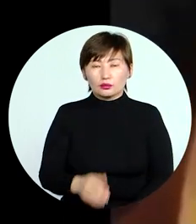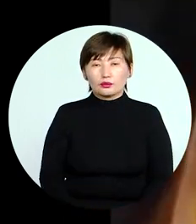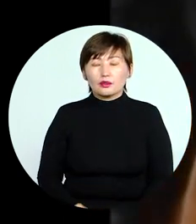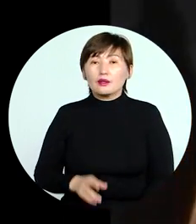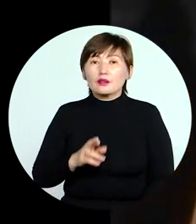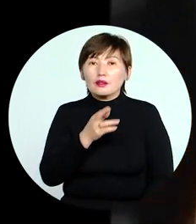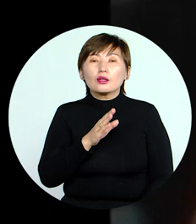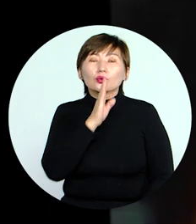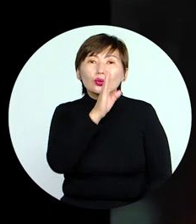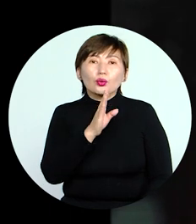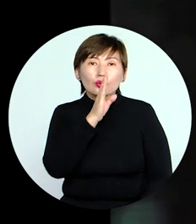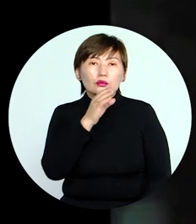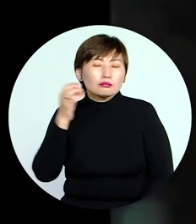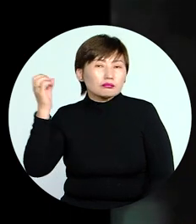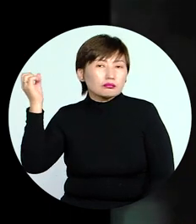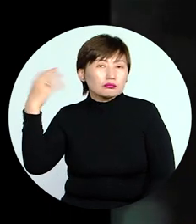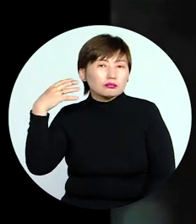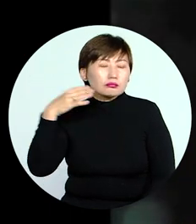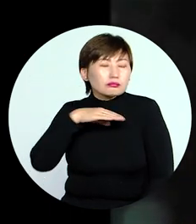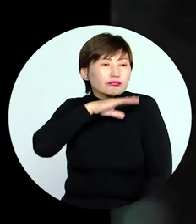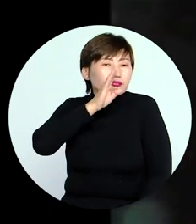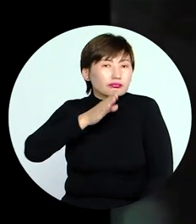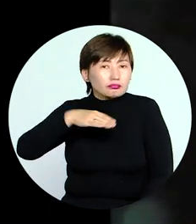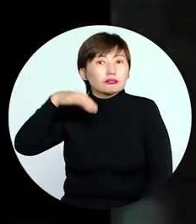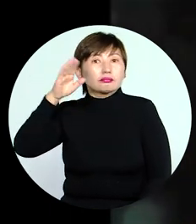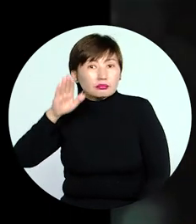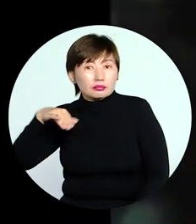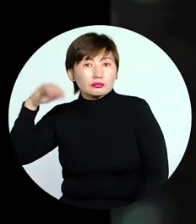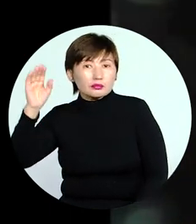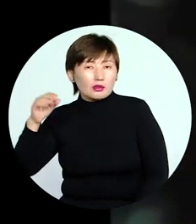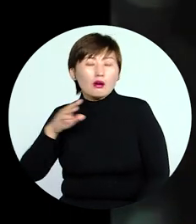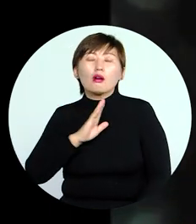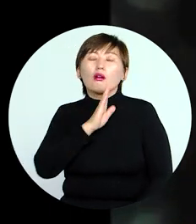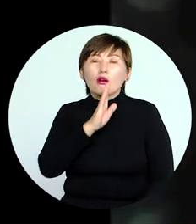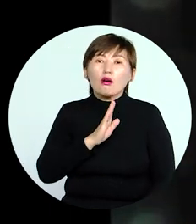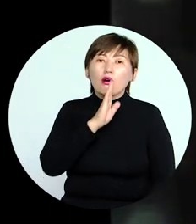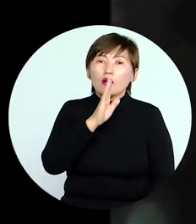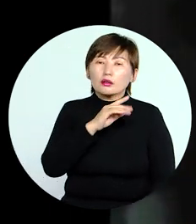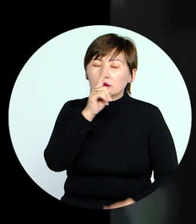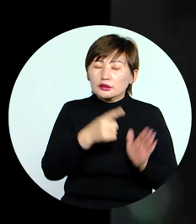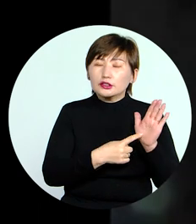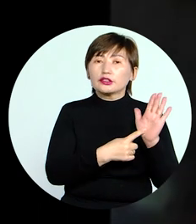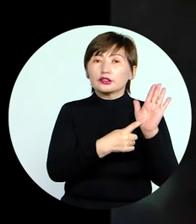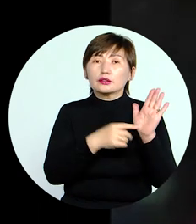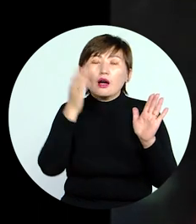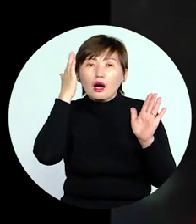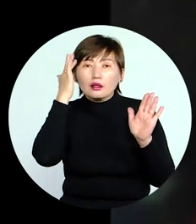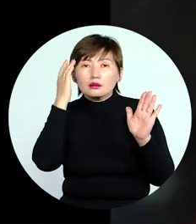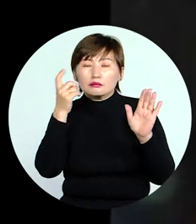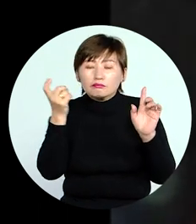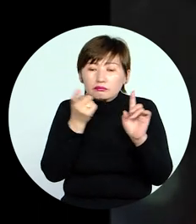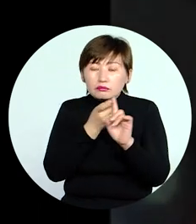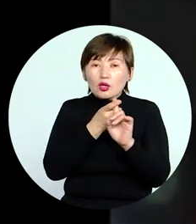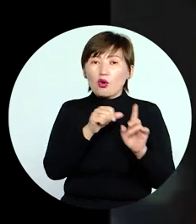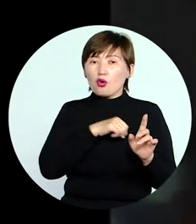одоо ээжийнхээ дуулж байгаа дууны тэр өнг айс одоо дууны хоолой тэр дууга илэрхийлж байгаа энэ арга барилаас бол энэ хүүхэд